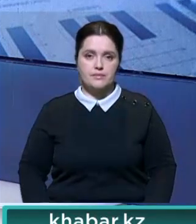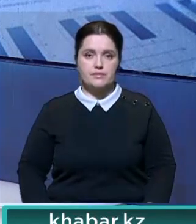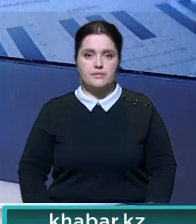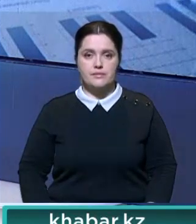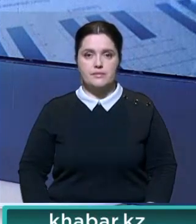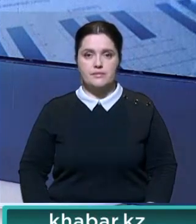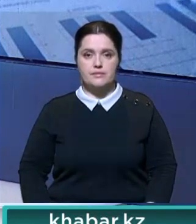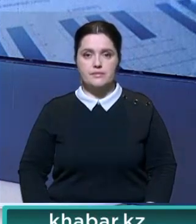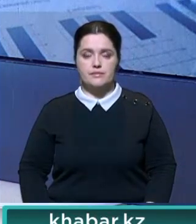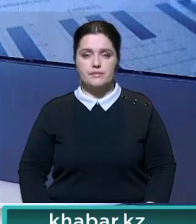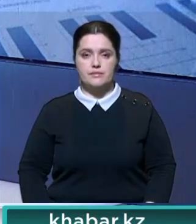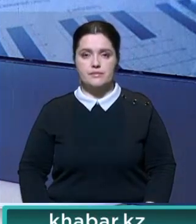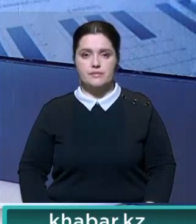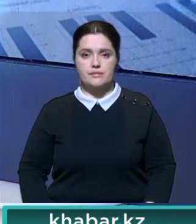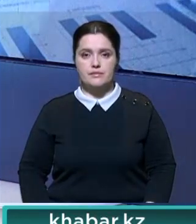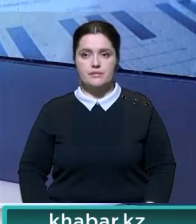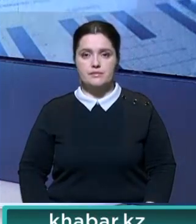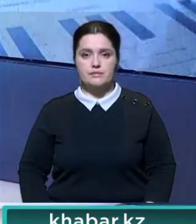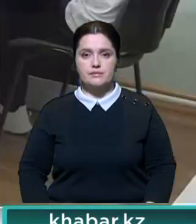материале у моей коллеги Тамары Степановой.